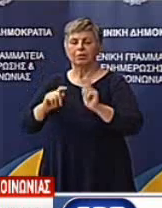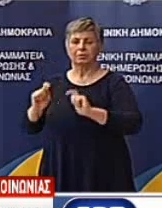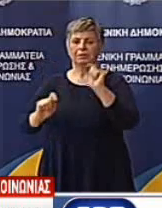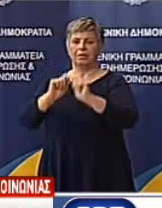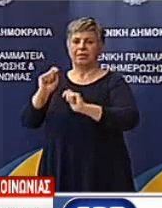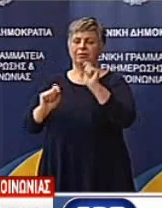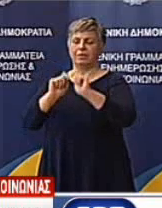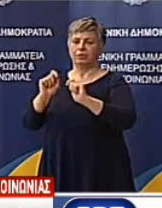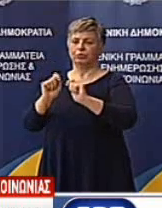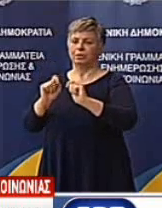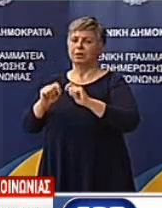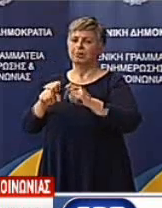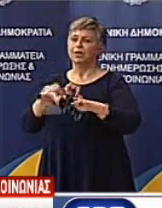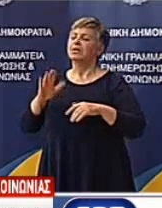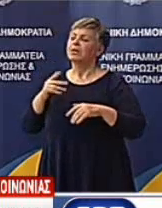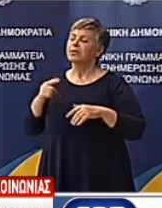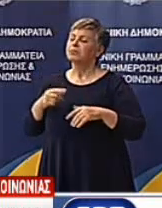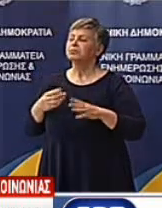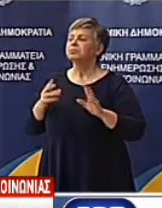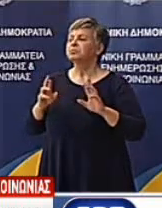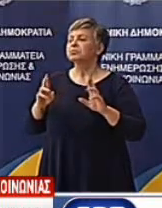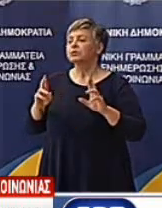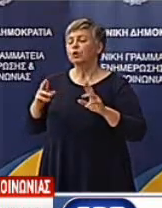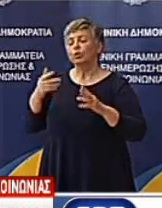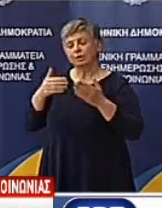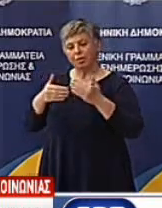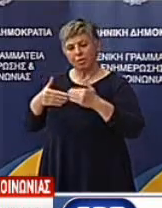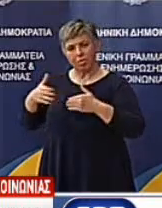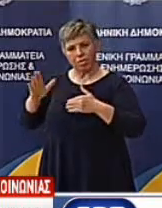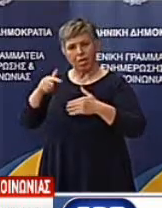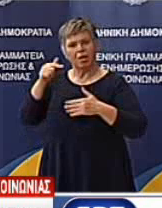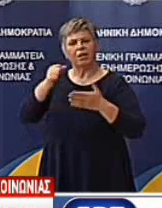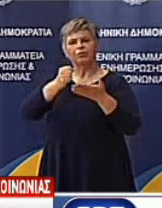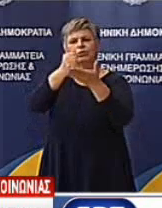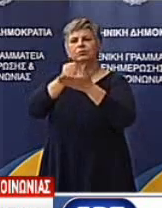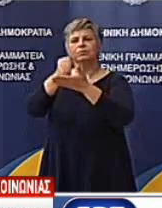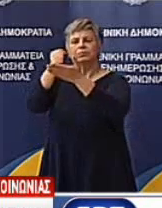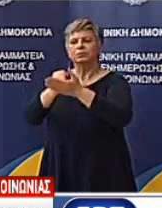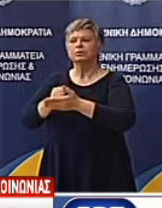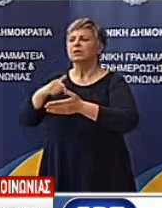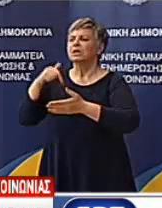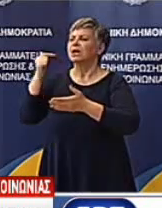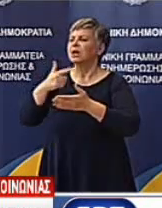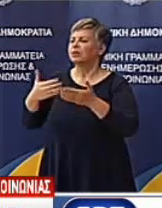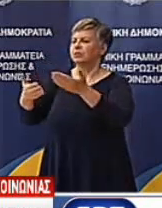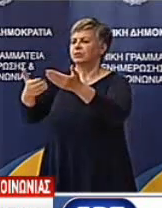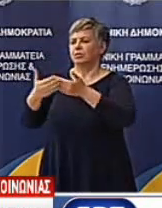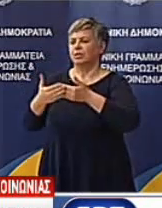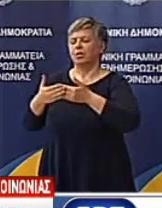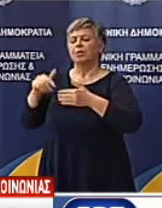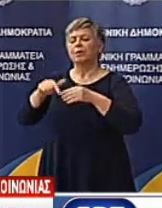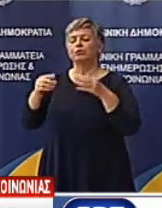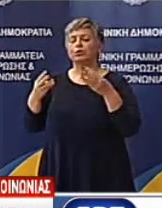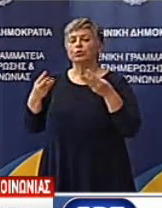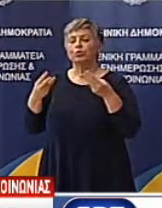χρημάτων. Εκτιμούμε ότι στην επόμενη περίοδο θα έρθουν και από την Ευρωπαϊκή Ένωση και από όλους τους μηχανισμούς χρήματα τα οποία θα στηρίξουν και